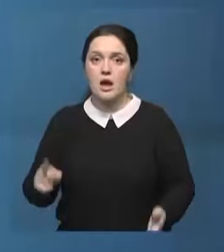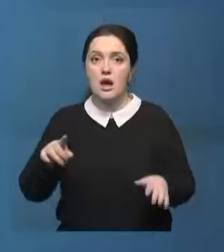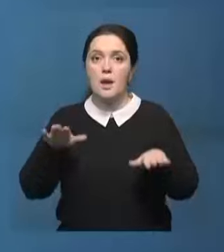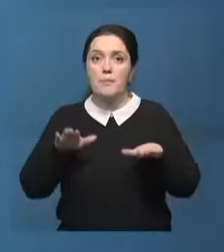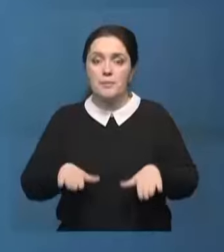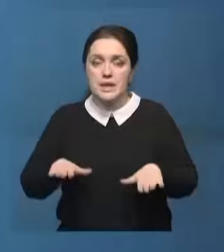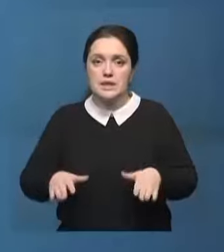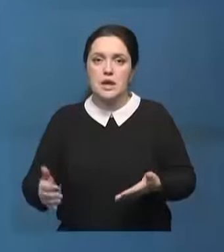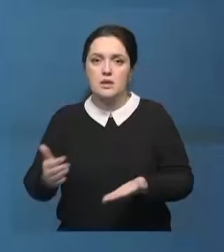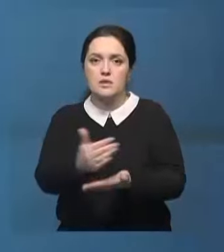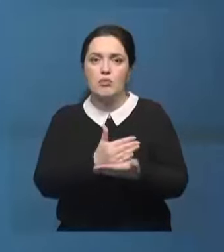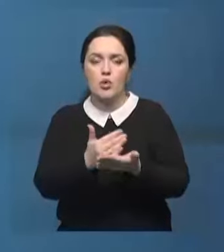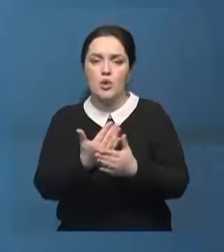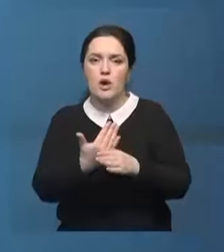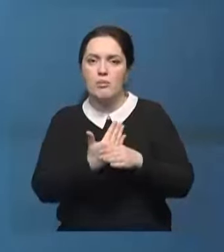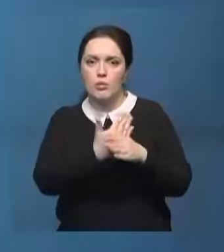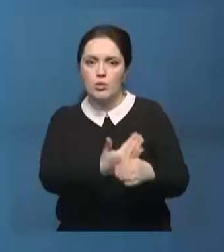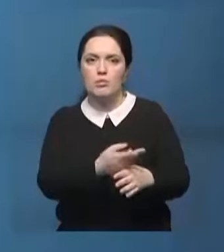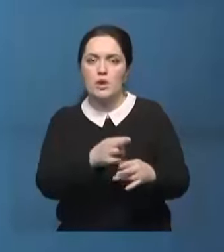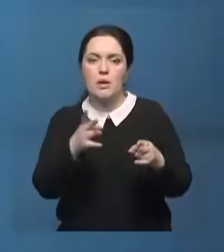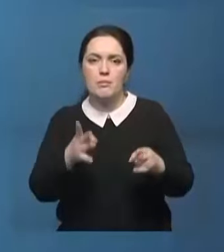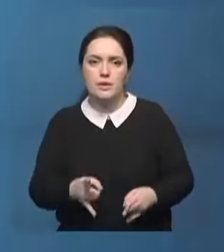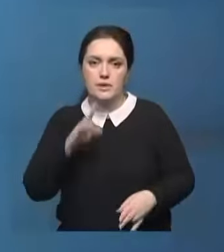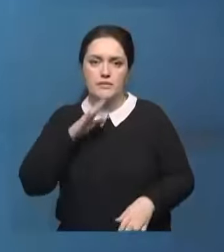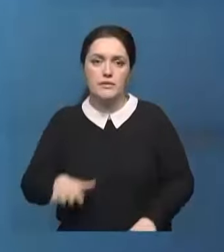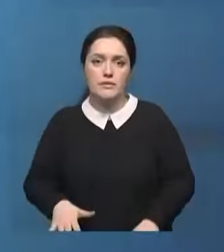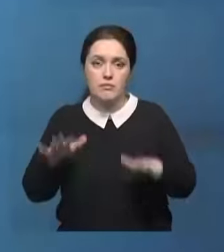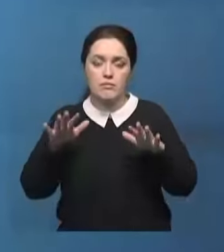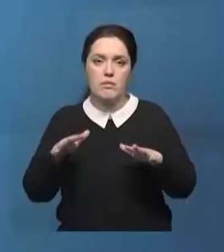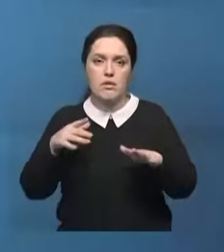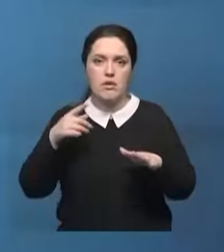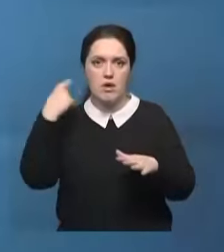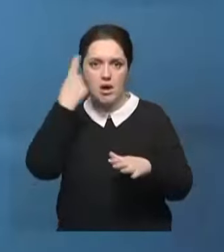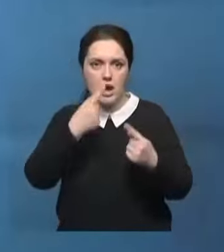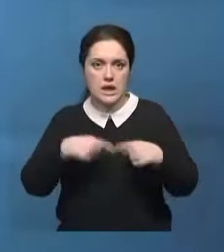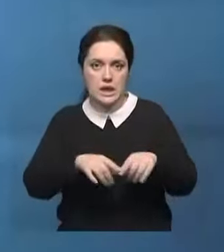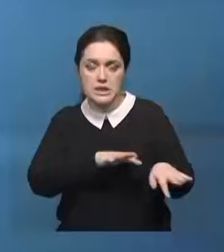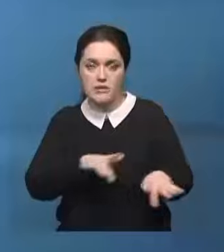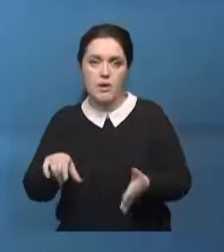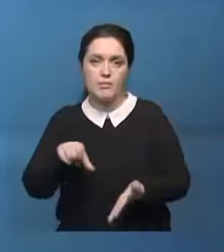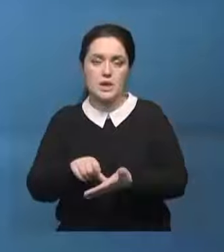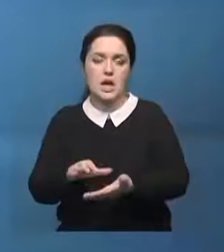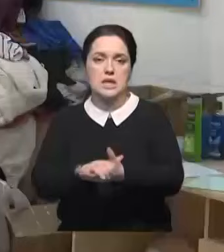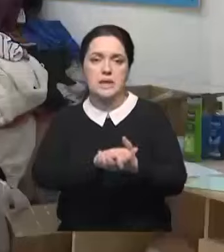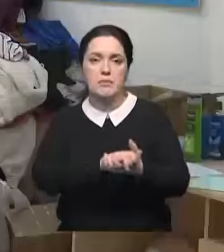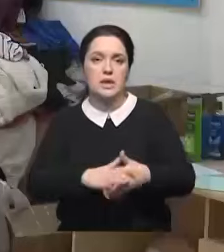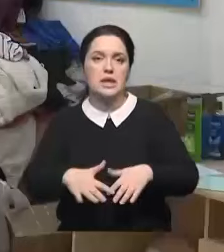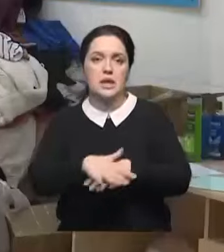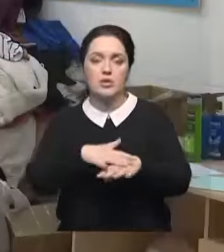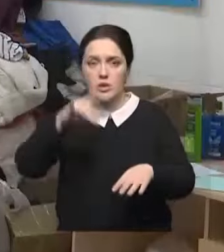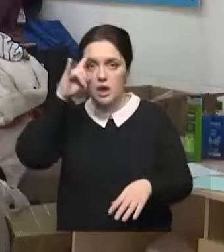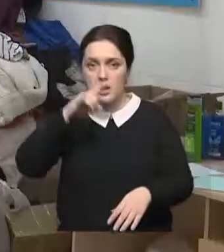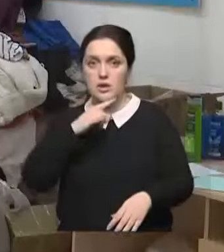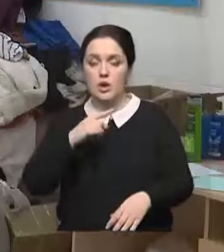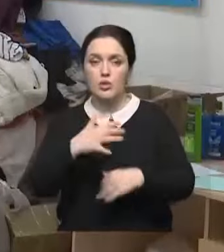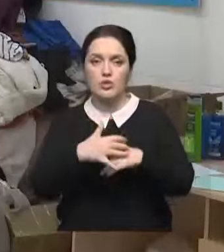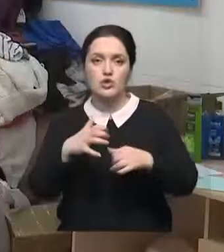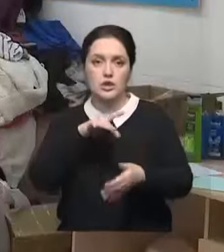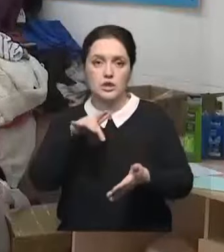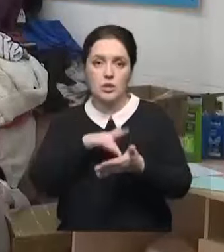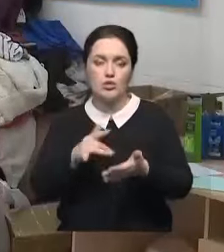Пункт сбора помощи для пострадавших от паводка организовали представители Ассамблеи народа Казахстана в Кокшетау. Сейчас там